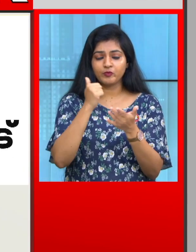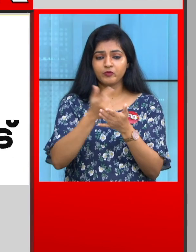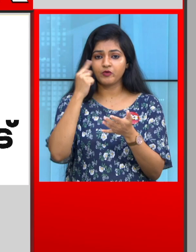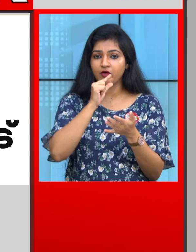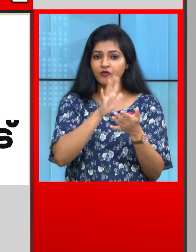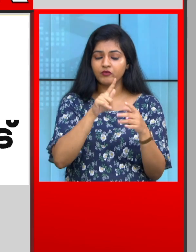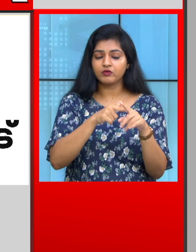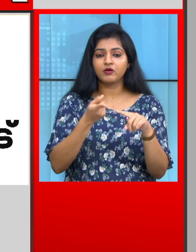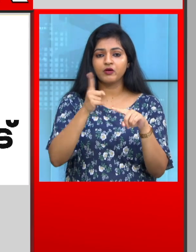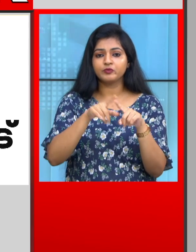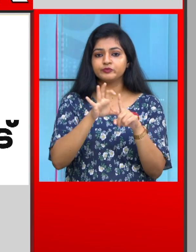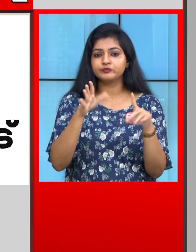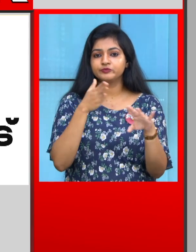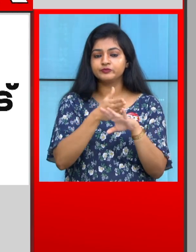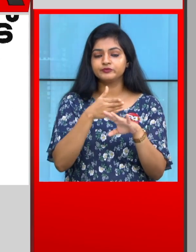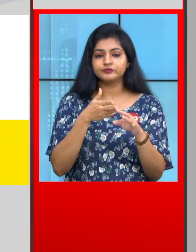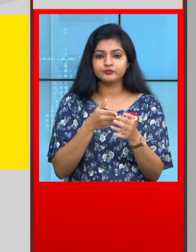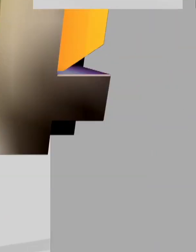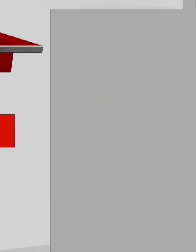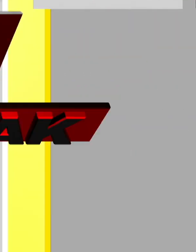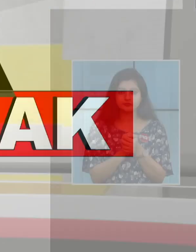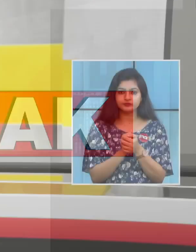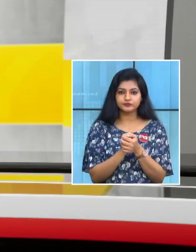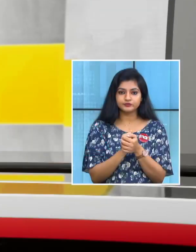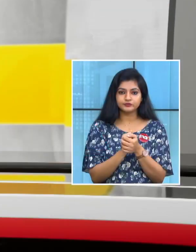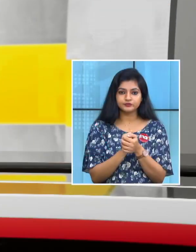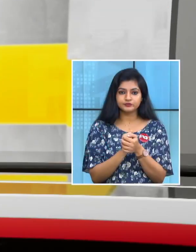കൂടി ഉണ്ടായിരിക്കുന്നത്. നിഖിൽ പ്രമേഷാണ് വിവരങ്ങൾ നൽകിയത് പാലക്കാട്.